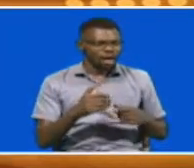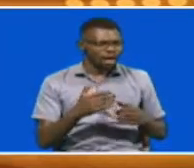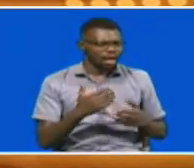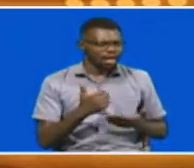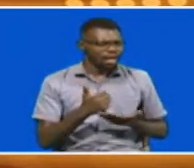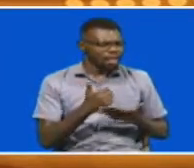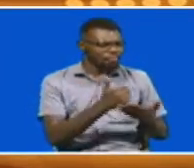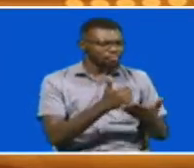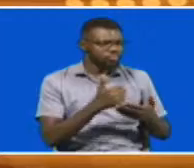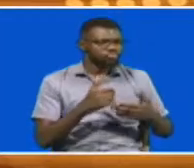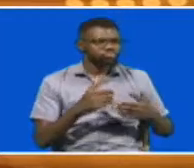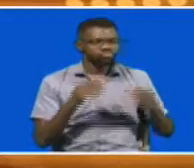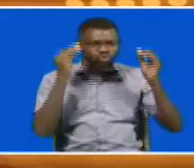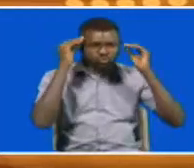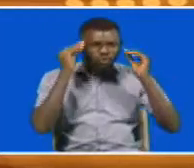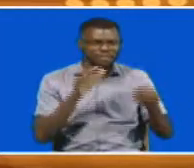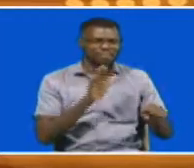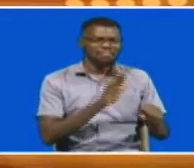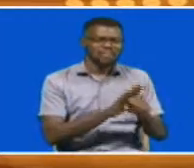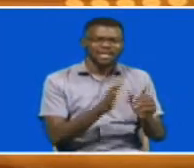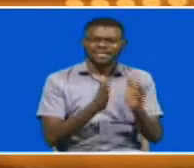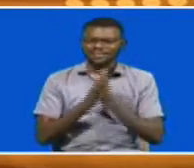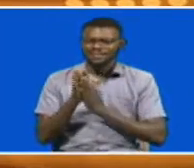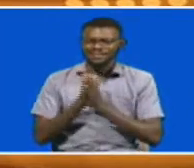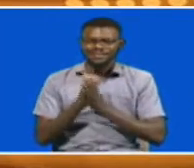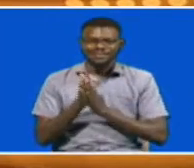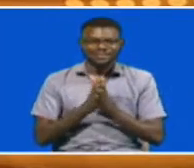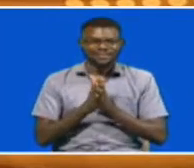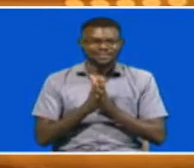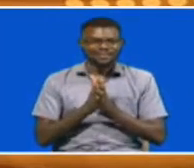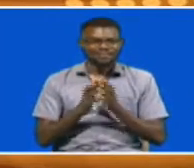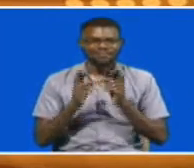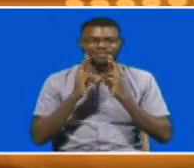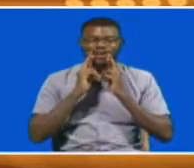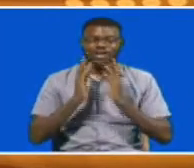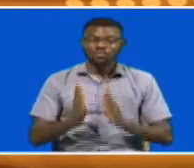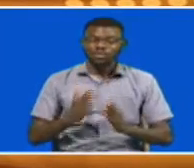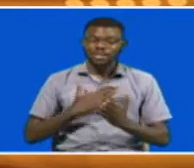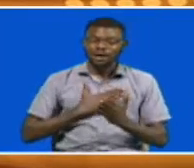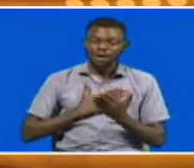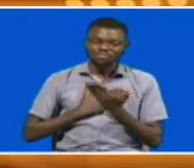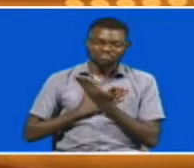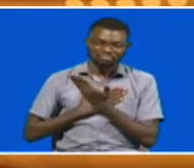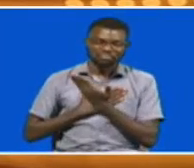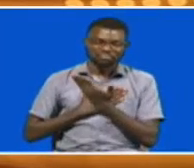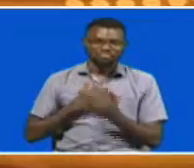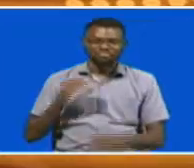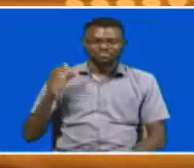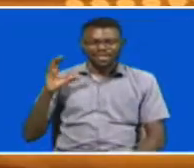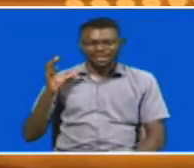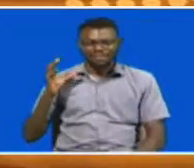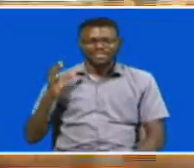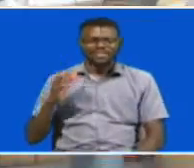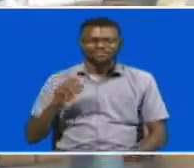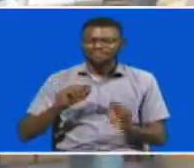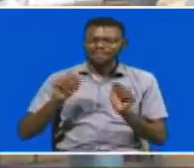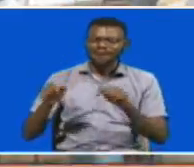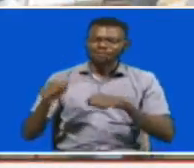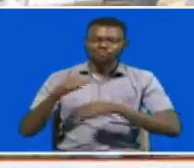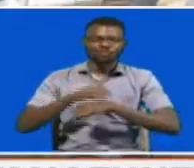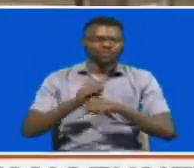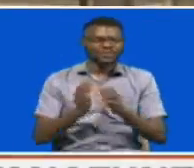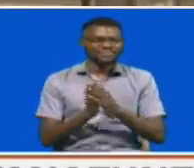hiyo kuvutia wanafunzi wengi. Mwanahabari mwenzangu Clement Masombo alizuru shule hiyo na sasa anaarifu.